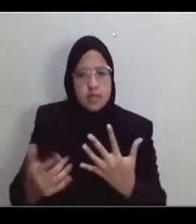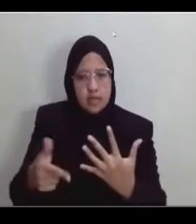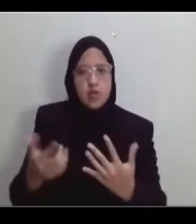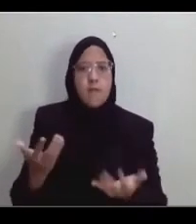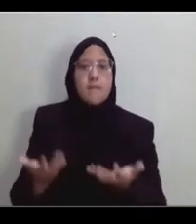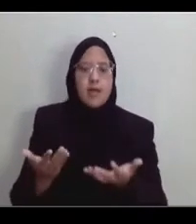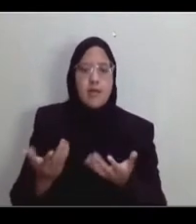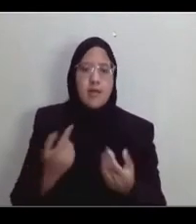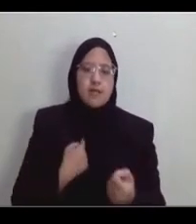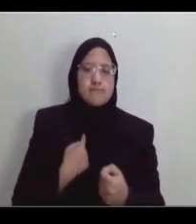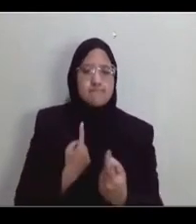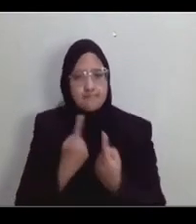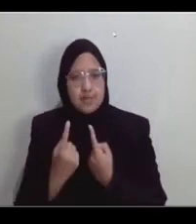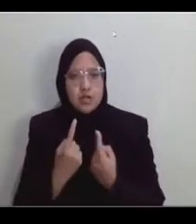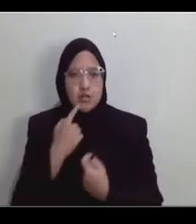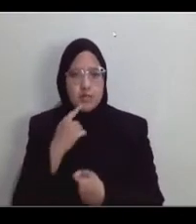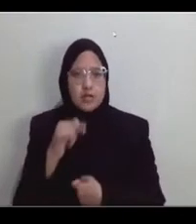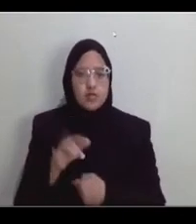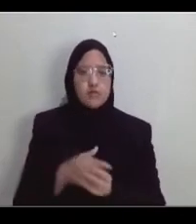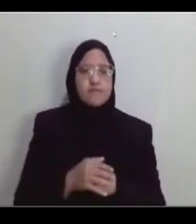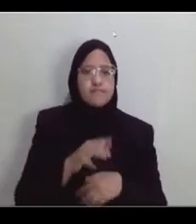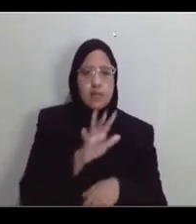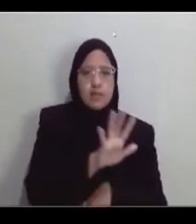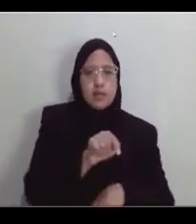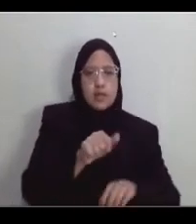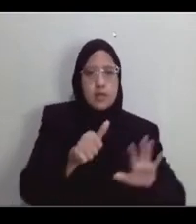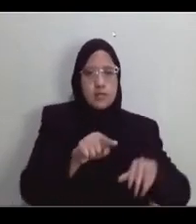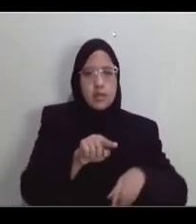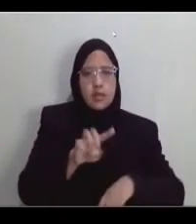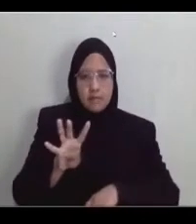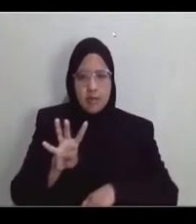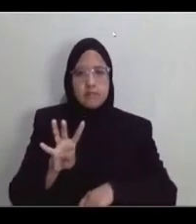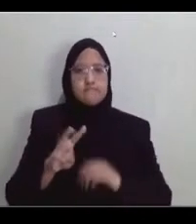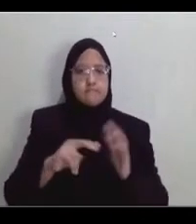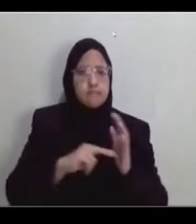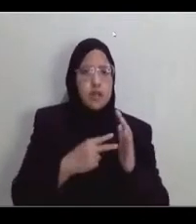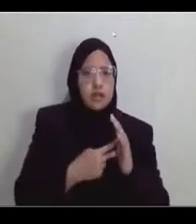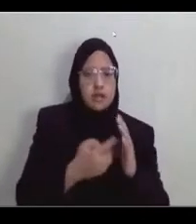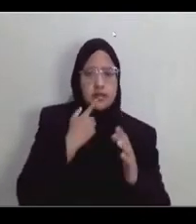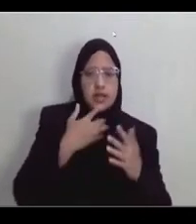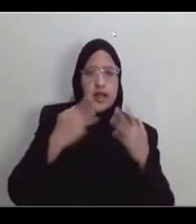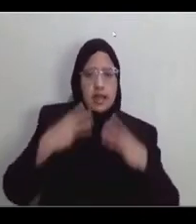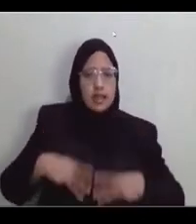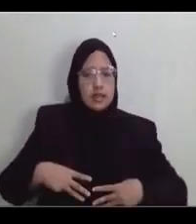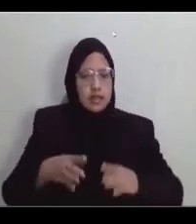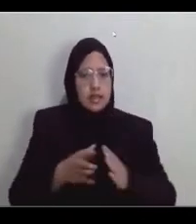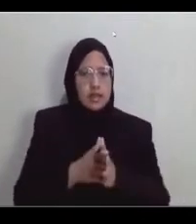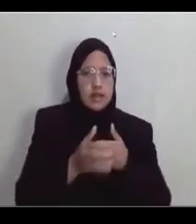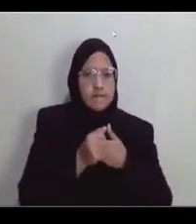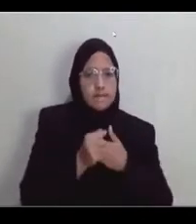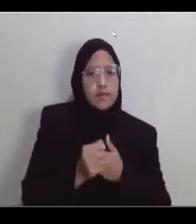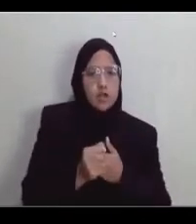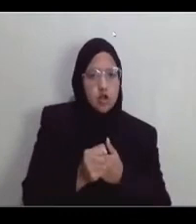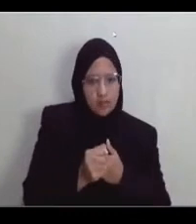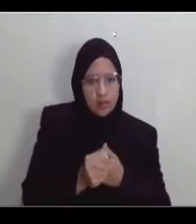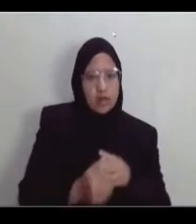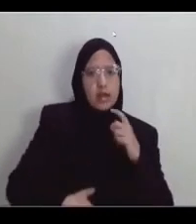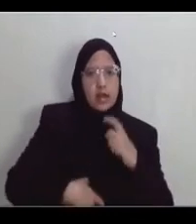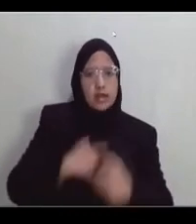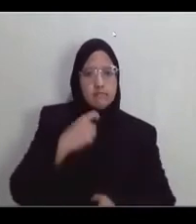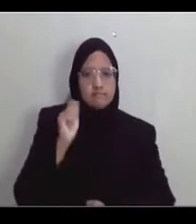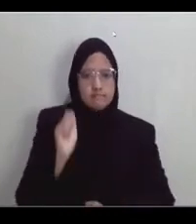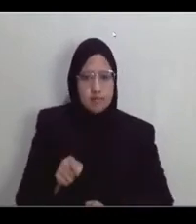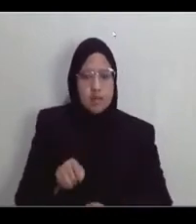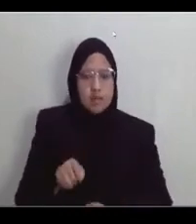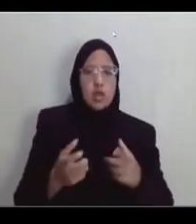5.6.4 bahwa mengingat penting dan mendasarnya makna keberadaan kode etik dan pedoman perilaku hakim konstitusi atau Sapta